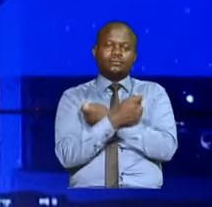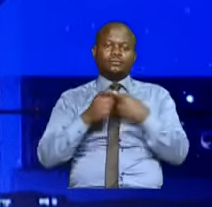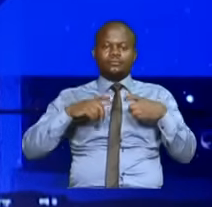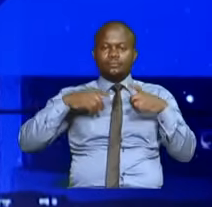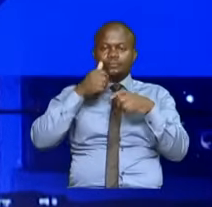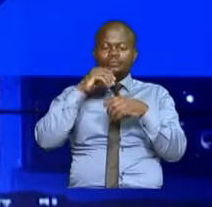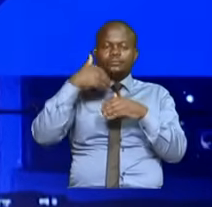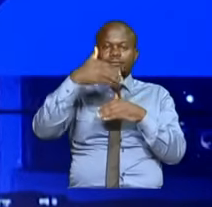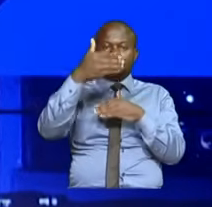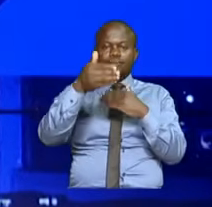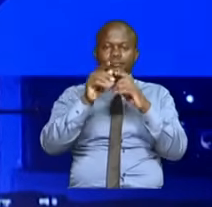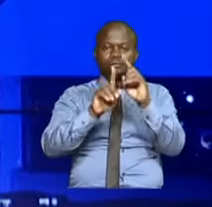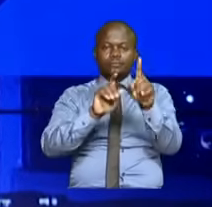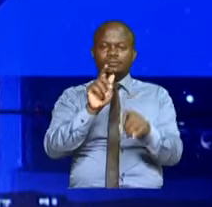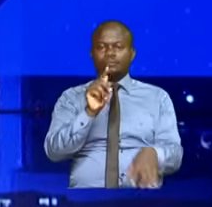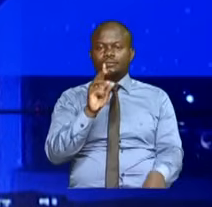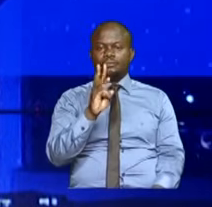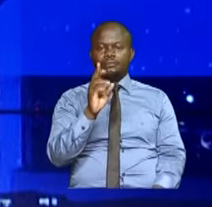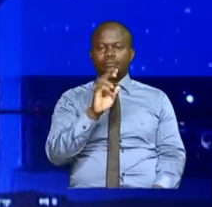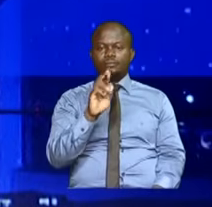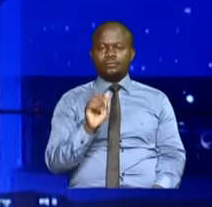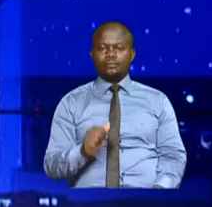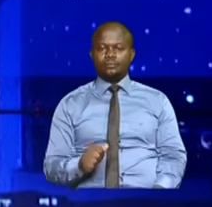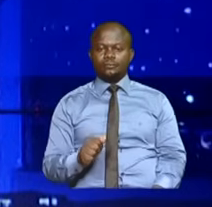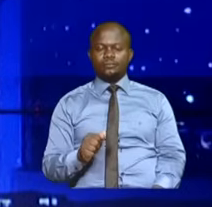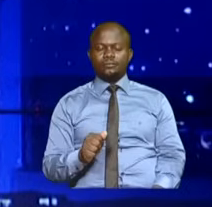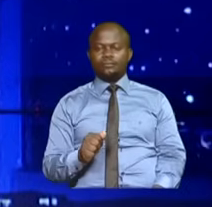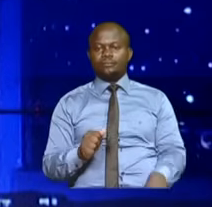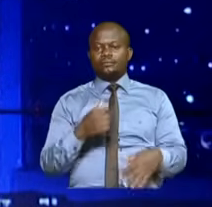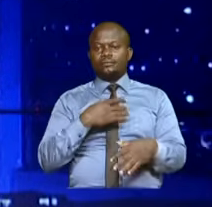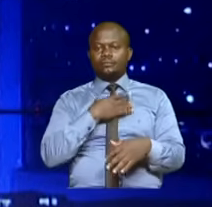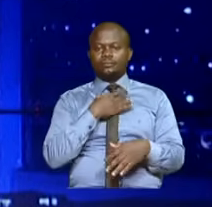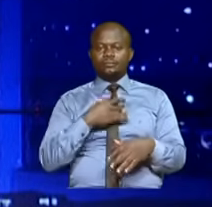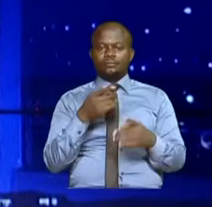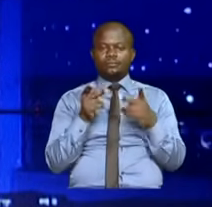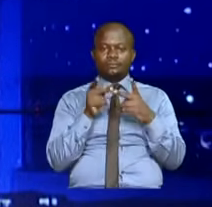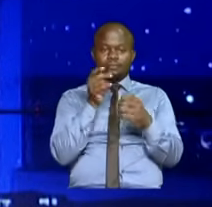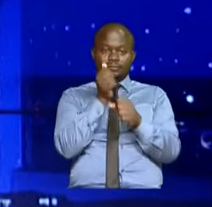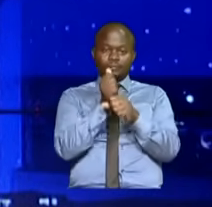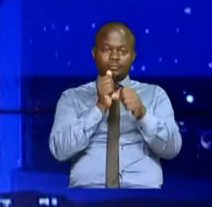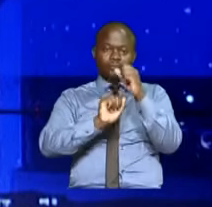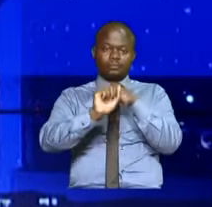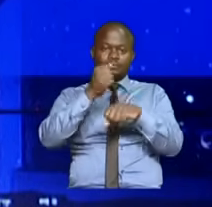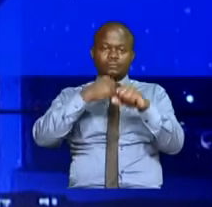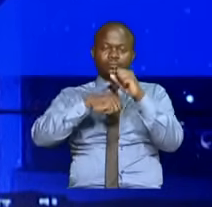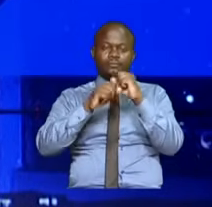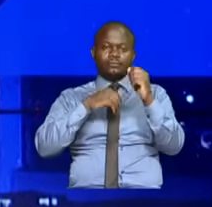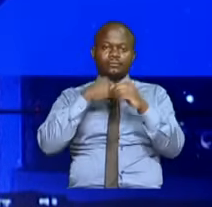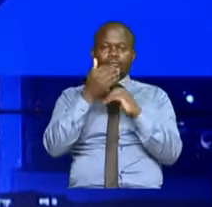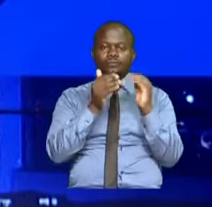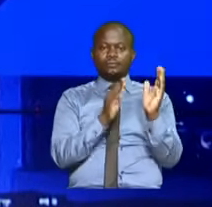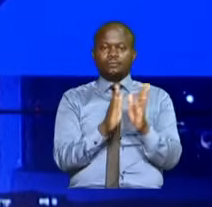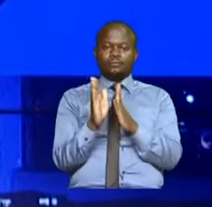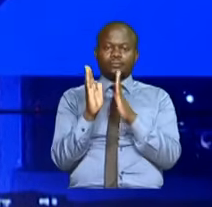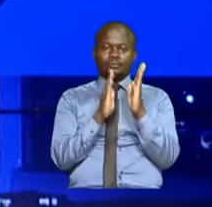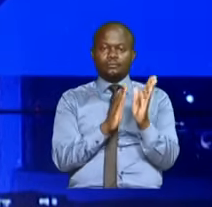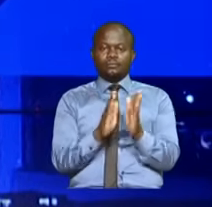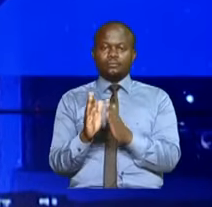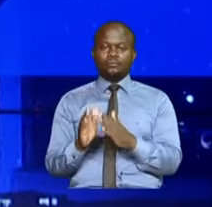buri munsi reka tubibaze Kwizera John Patrick yasuye ahakorerwa ibikorwa maze dutegurira inkuru